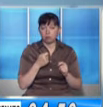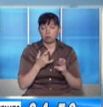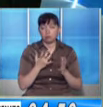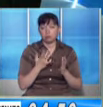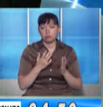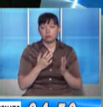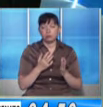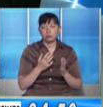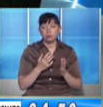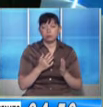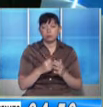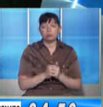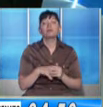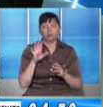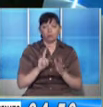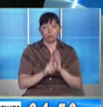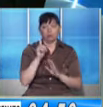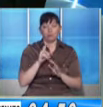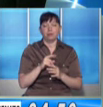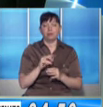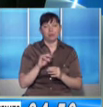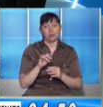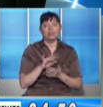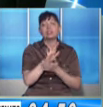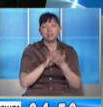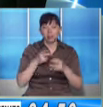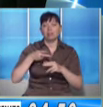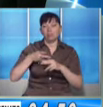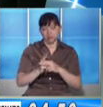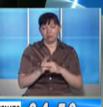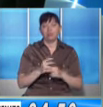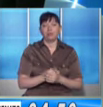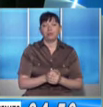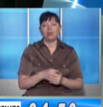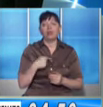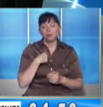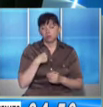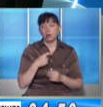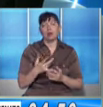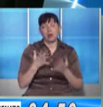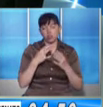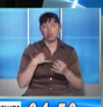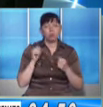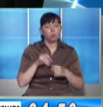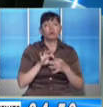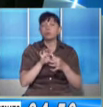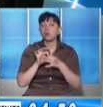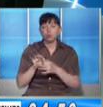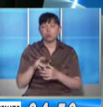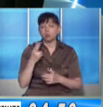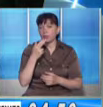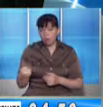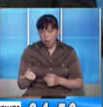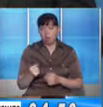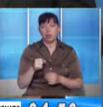Da, ok, haideți că se pornește, vă rog, ne cerem scuze pentru că am întrerupt. Da, noi suntem, bineînțeles, deschiși spre o colaborare cu platforma, da,